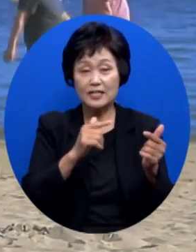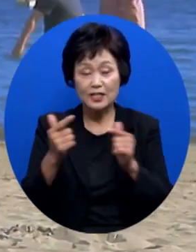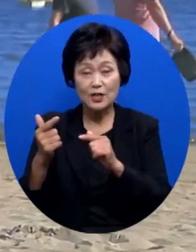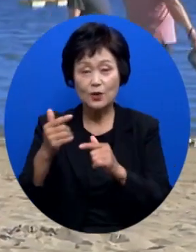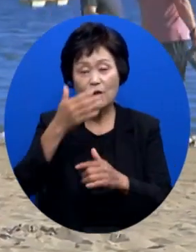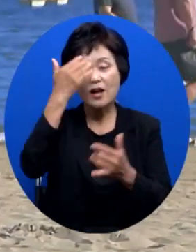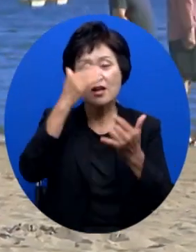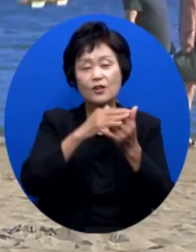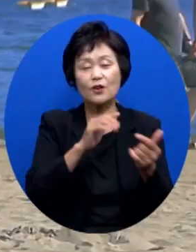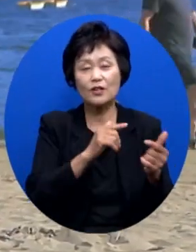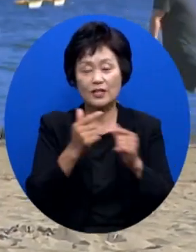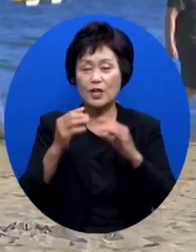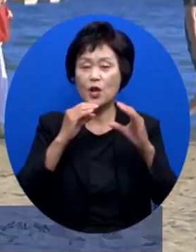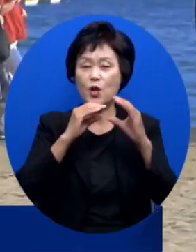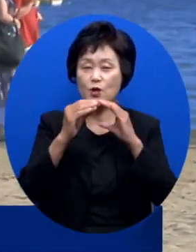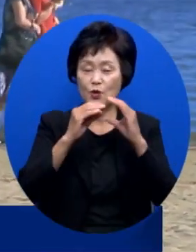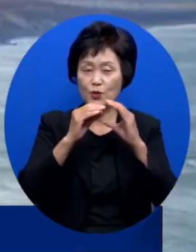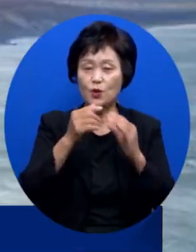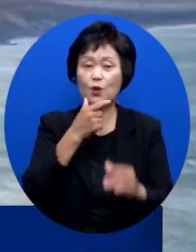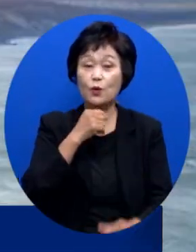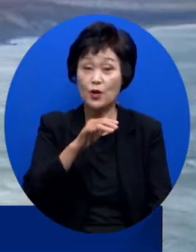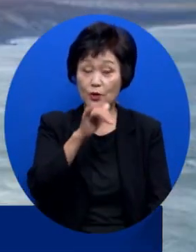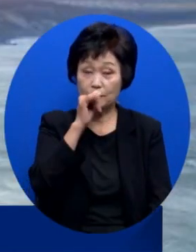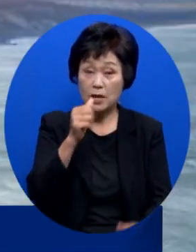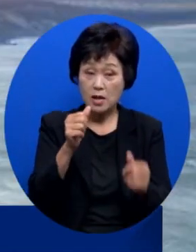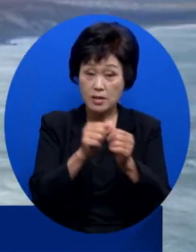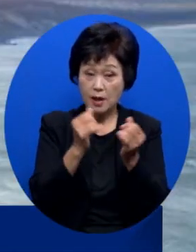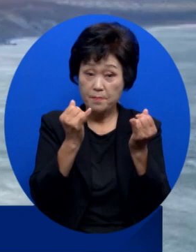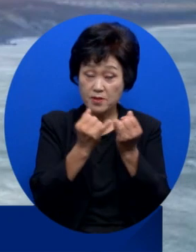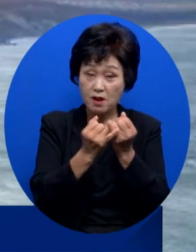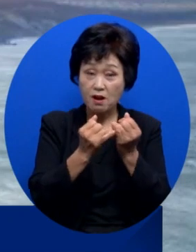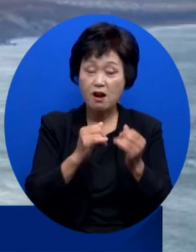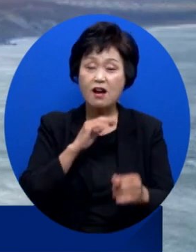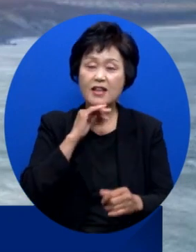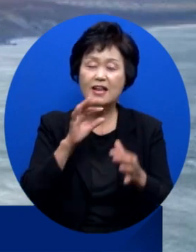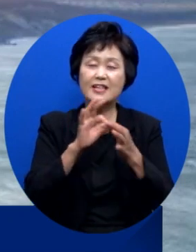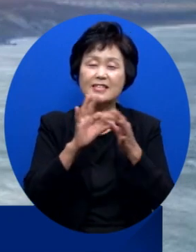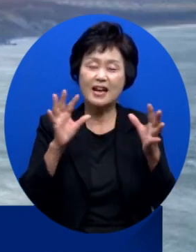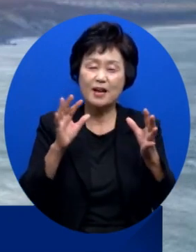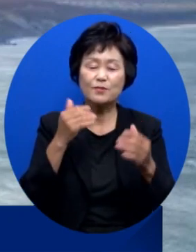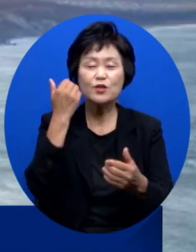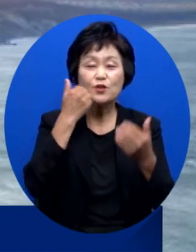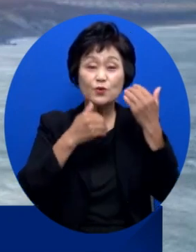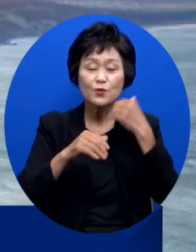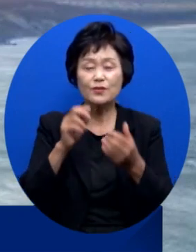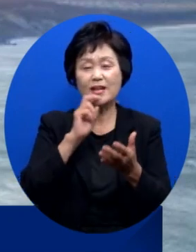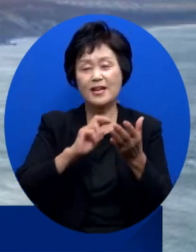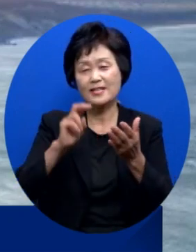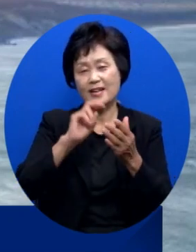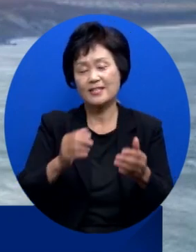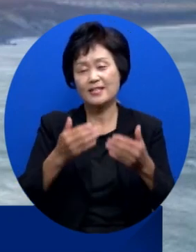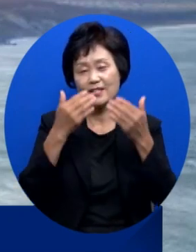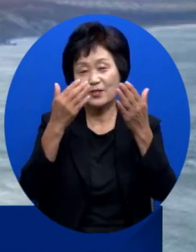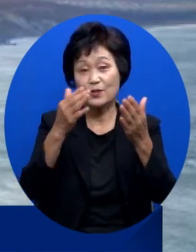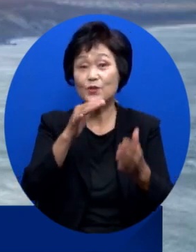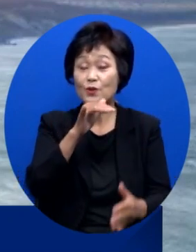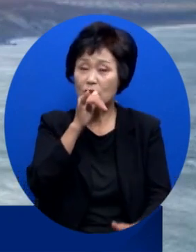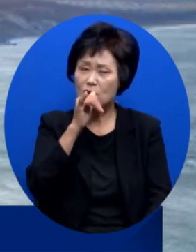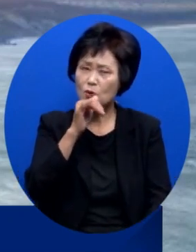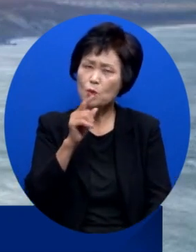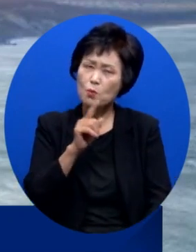있습니다. 남녀노소 누구나 함께 찬양을 드릴 수 있는 것은 무엇일까라고 했을 때 아주 오래전부터